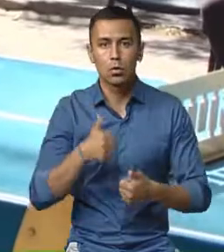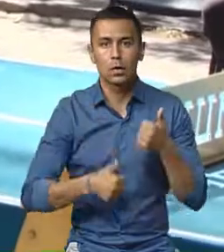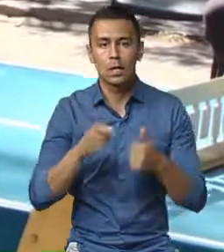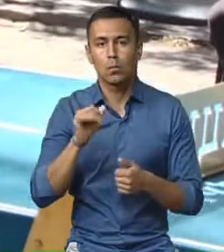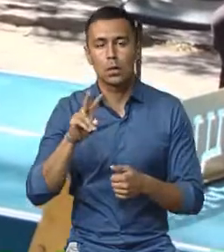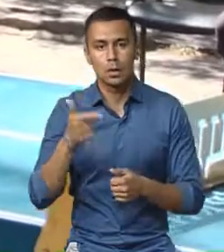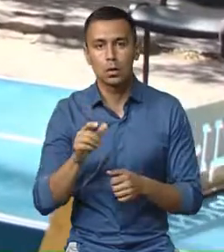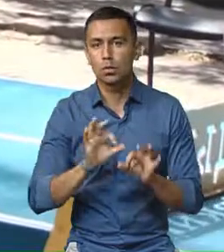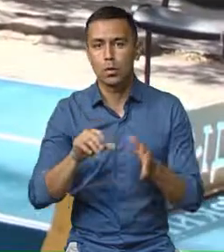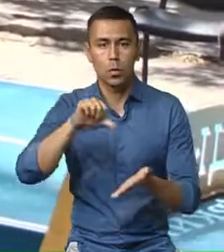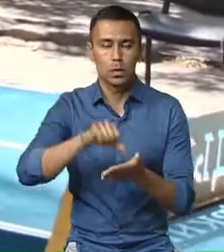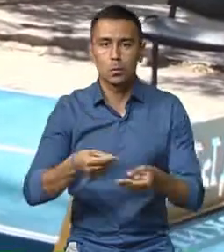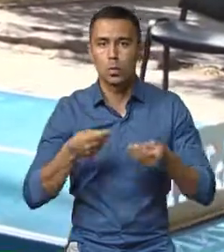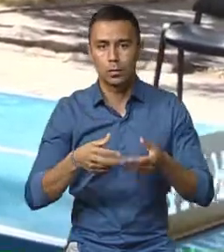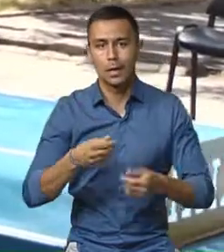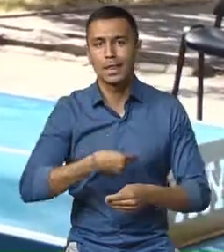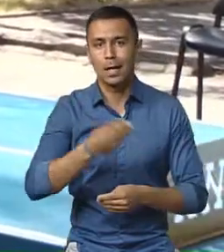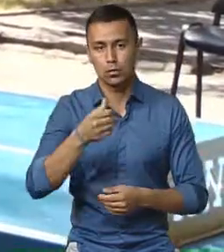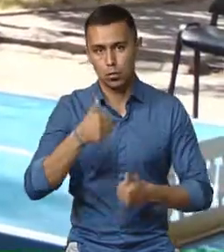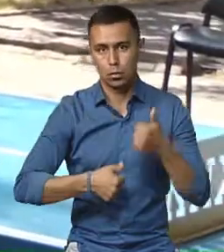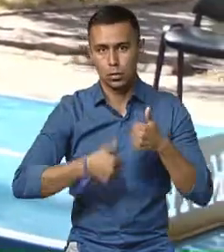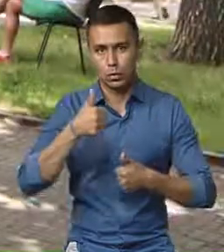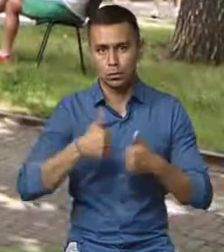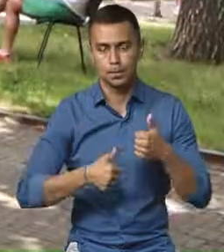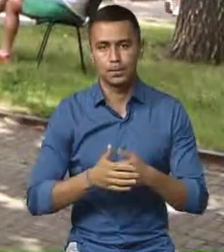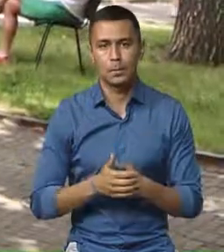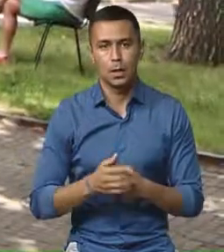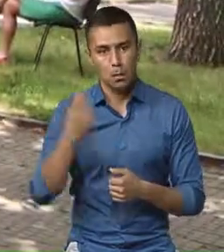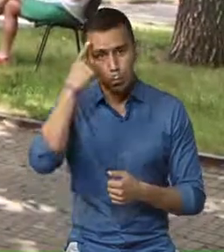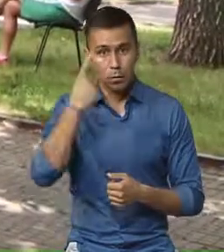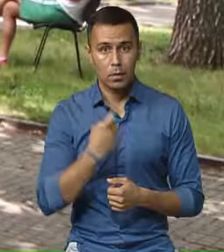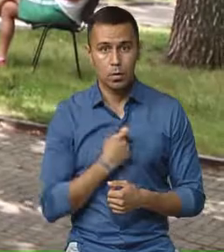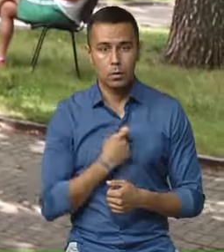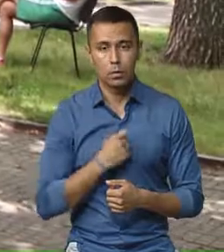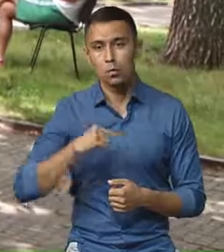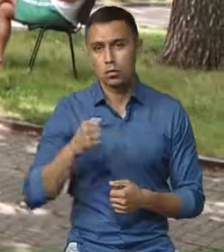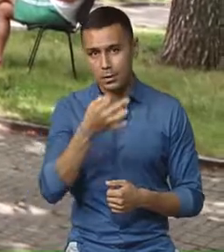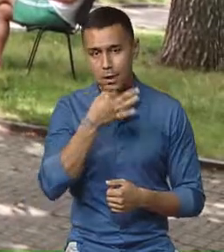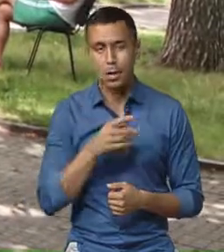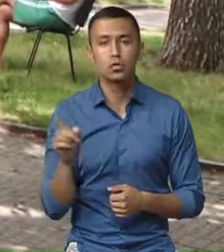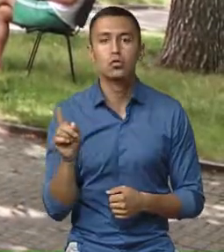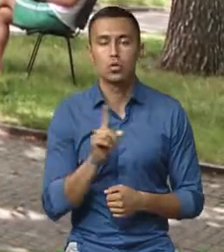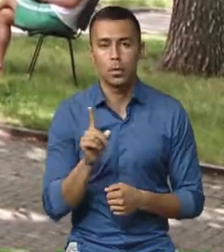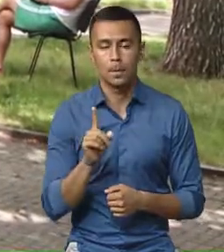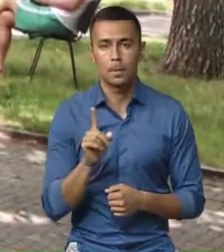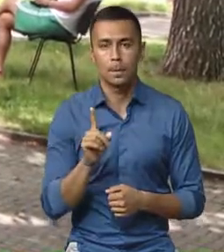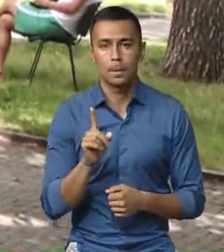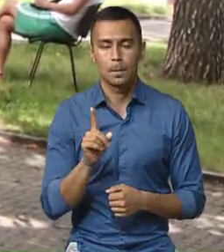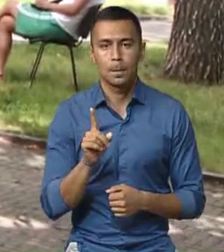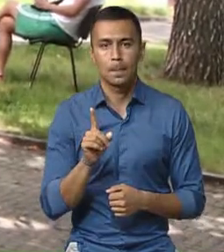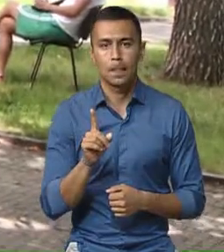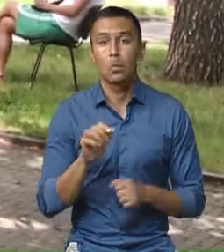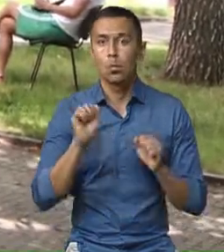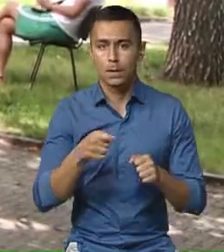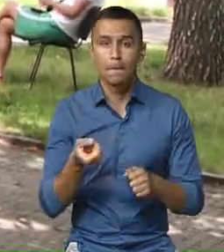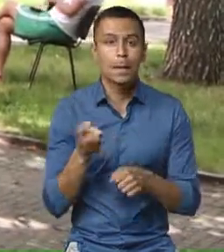Ярмолинця, розповідає учасник благодійного тенісного турніру Максим Чайка. Повідомили, друзі сказали, що щоб можна